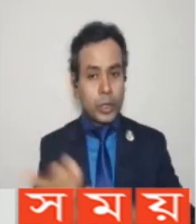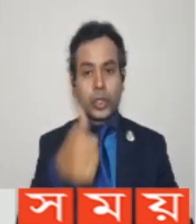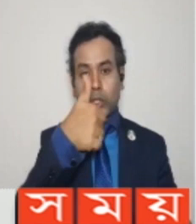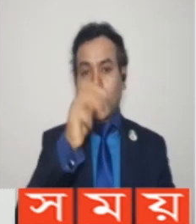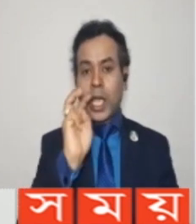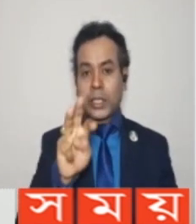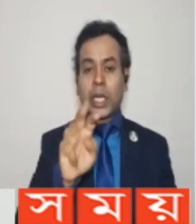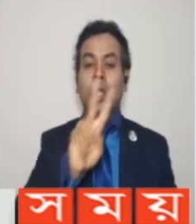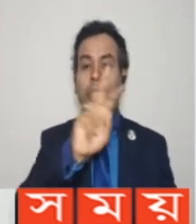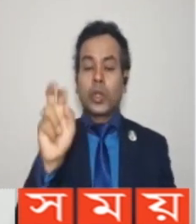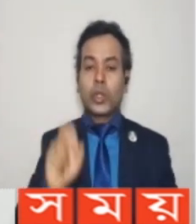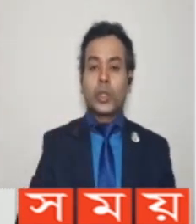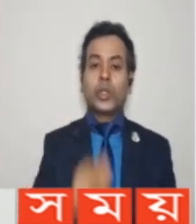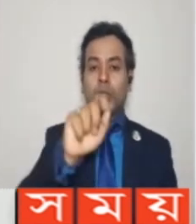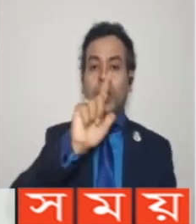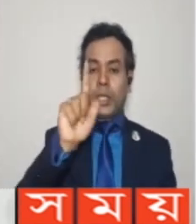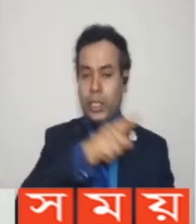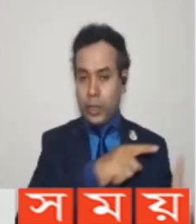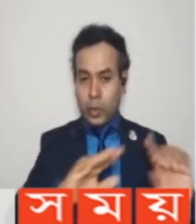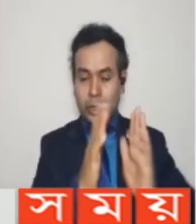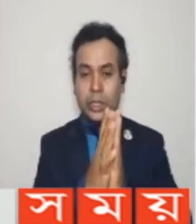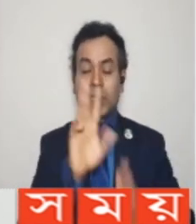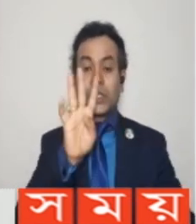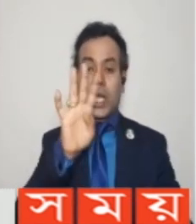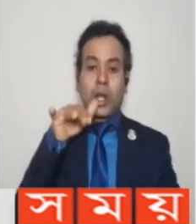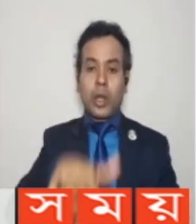85,25,042 জন। মৃত্যুবরণ করেছেন বিশ্বে 24 ঘন্টায়